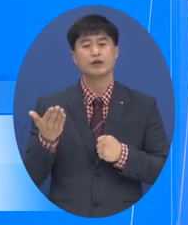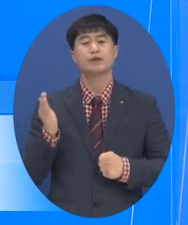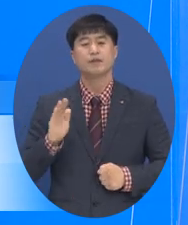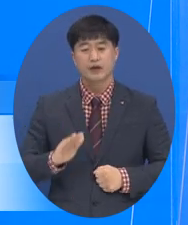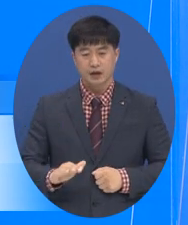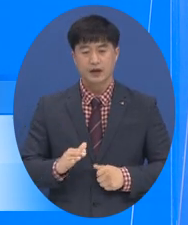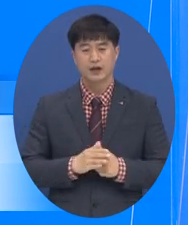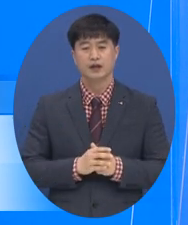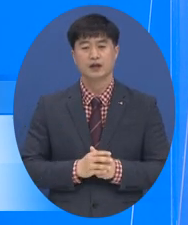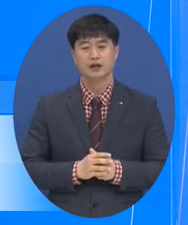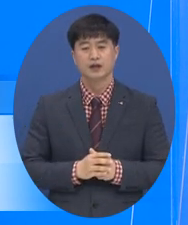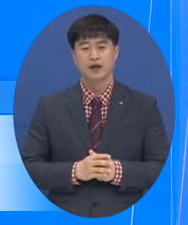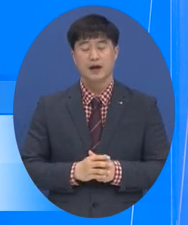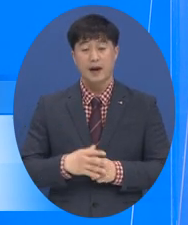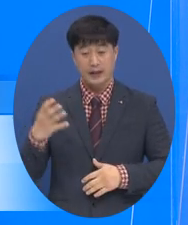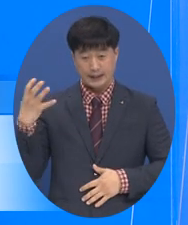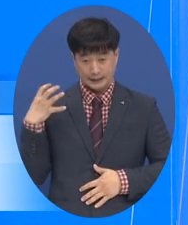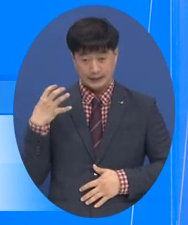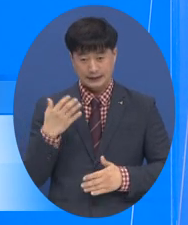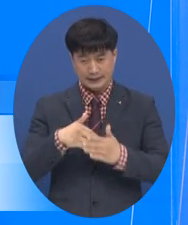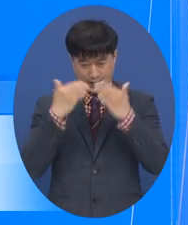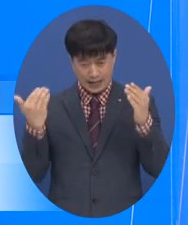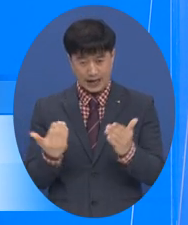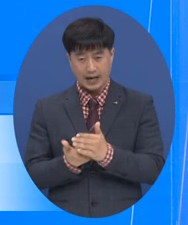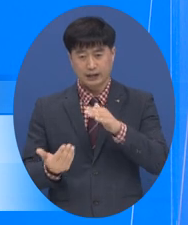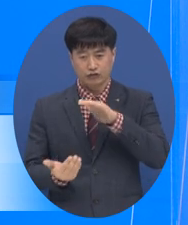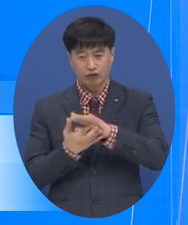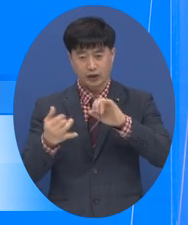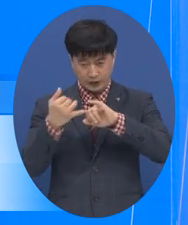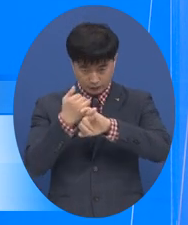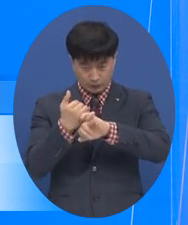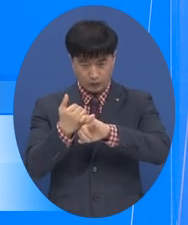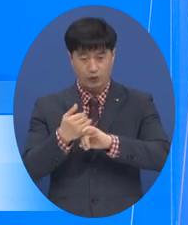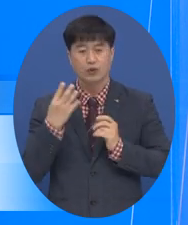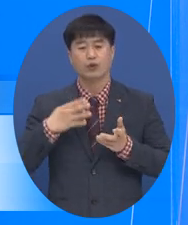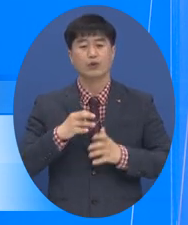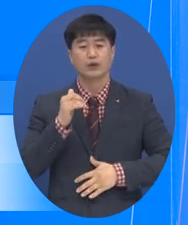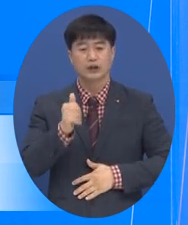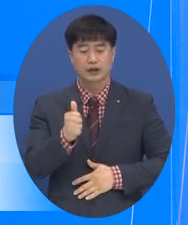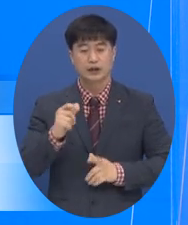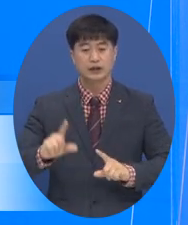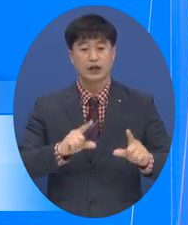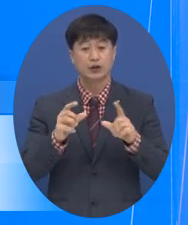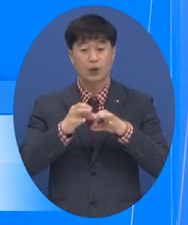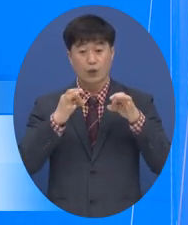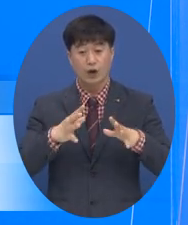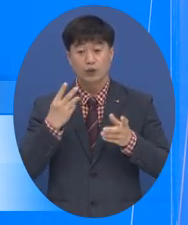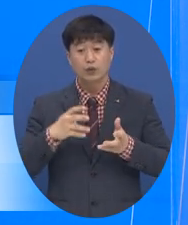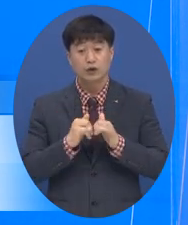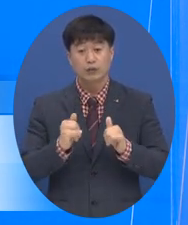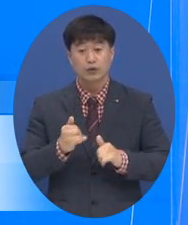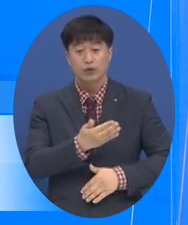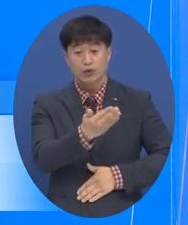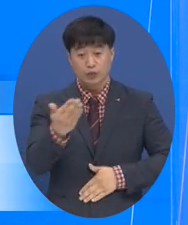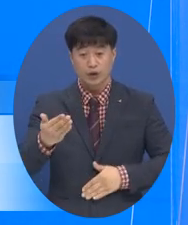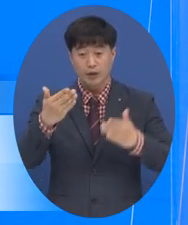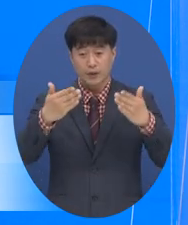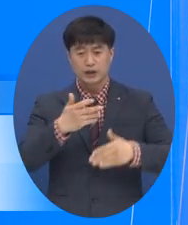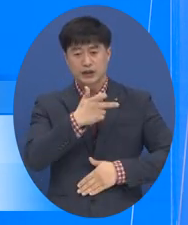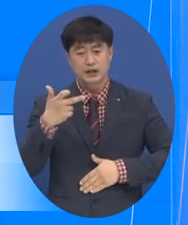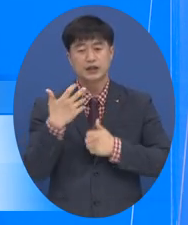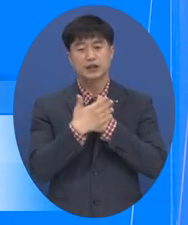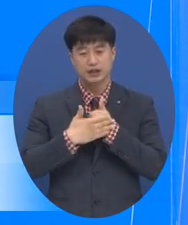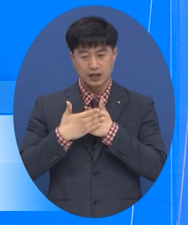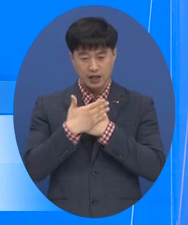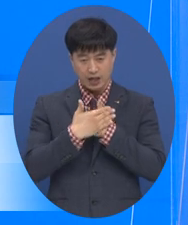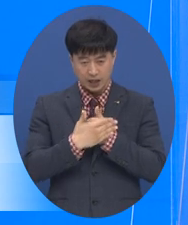무겁지만 주어진 소명을 다하겠다는 약속을 드립니다. 경기도지사로 지내는 동안 도민 여러분께 받은 크나큰